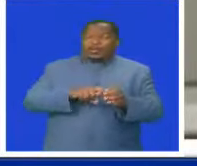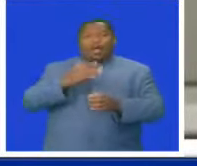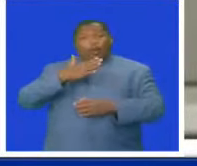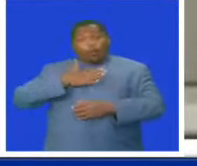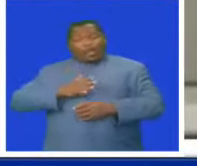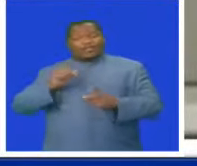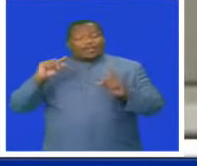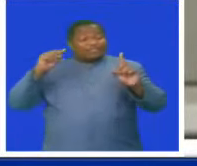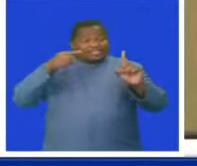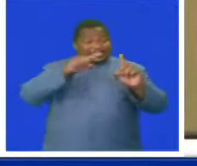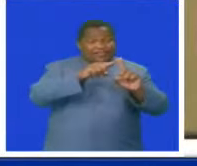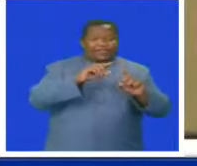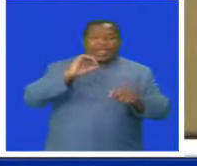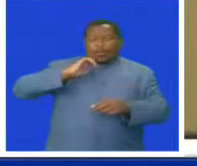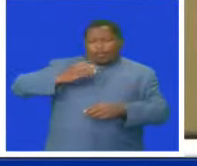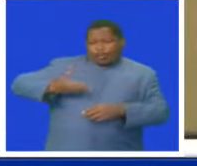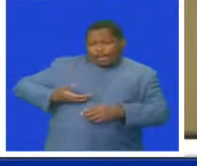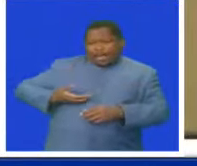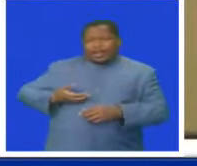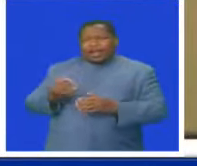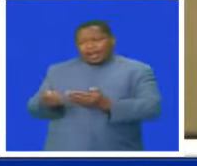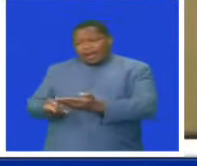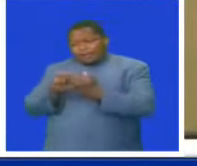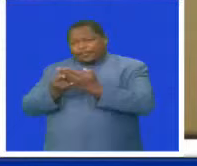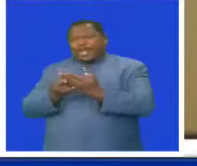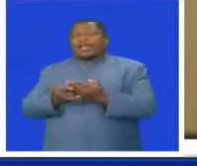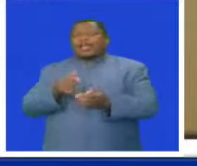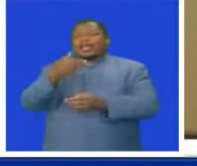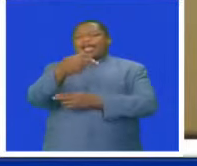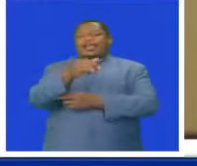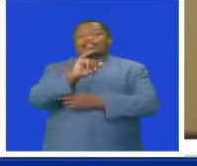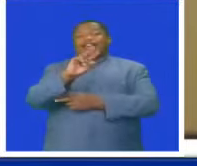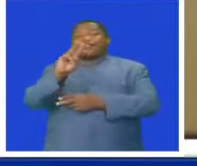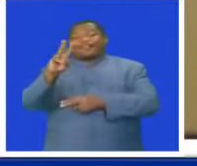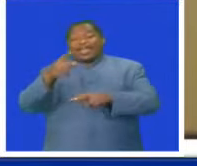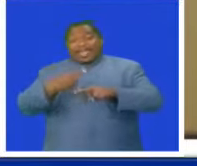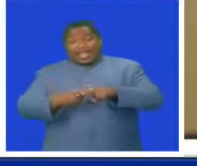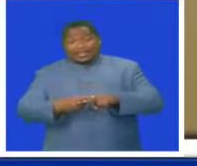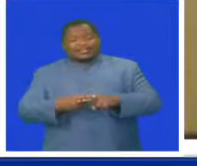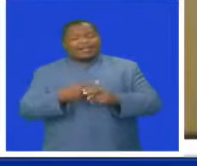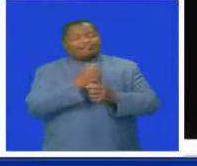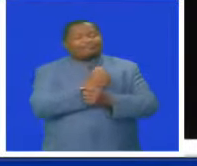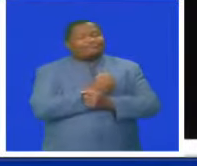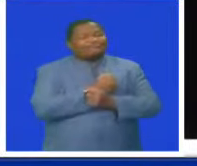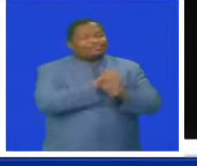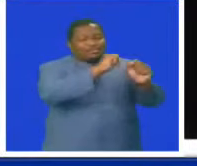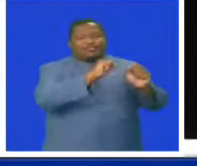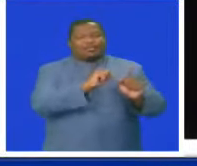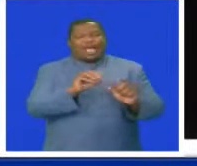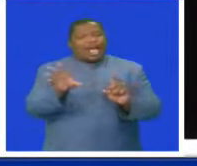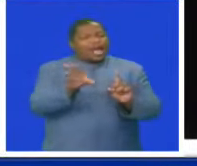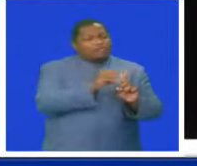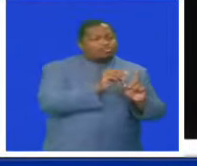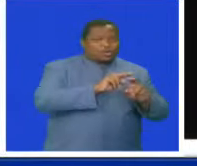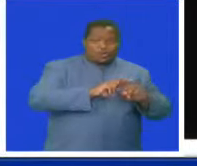ligciwane le-HIV and AIDS. Kulolu cwaningo litiko letempilo lisebenzisene nenhlangano lebuke kuhlela temndeni